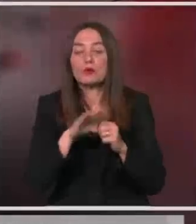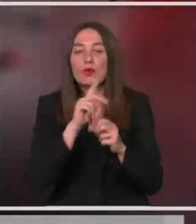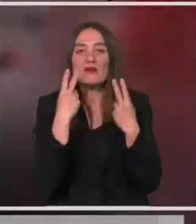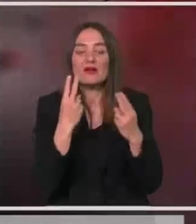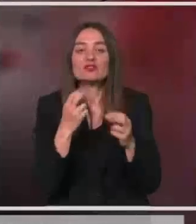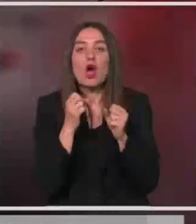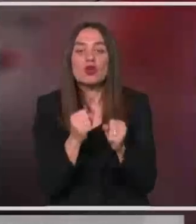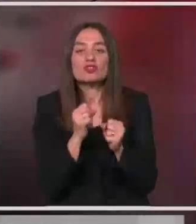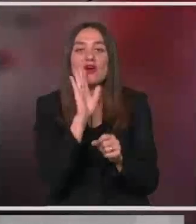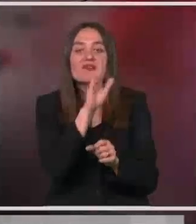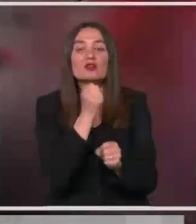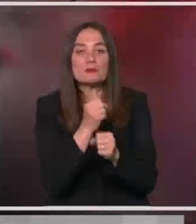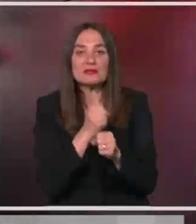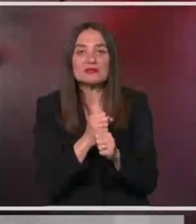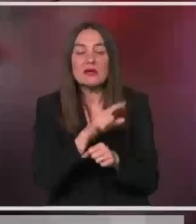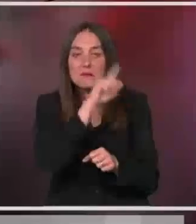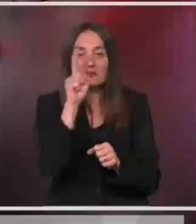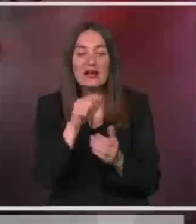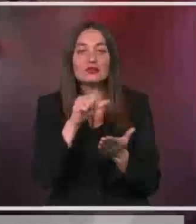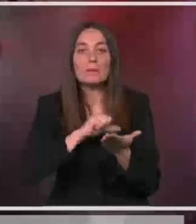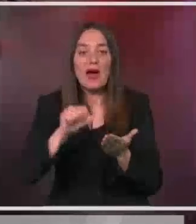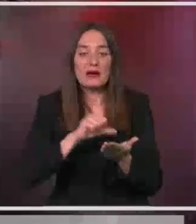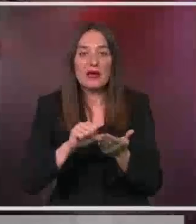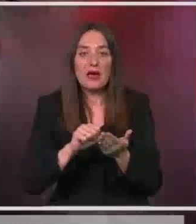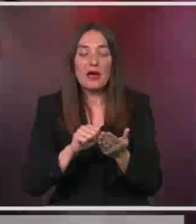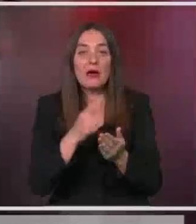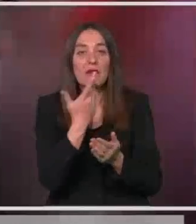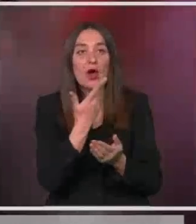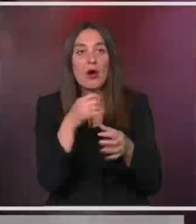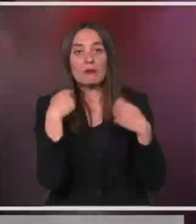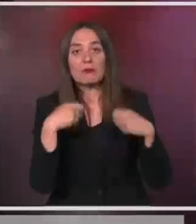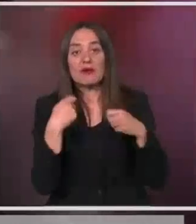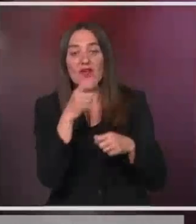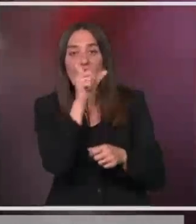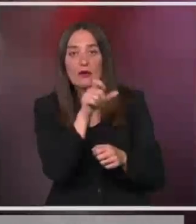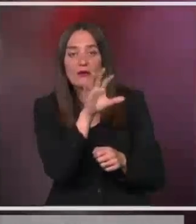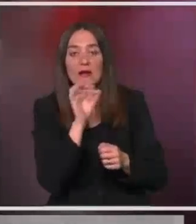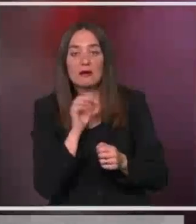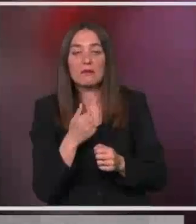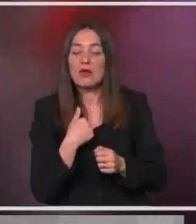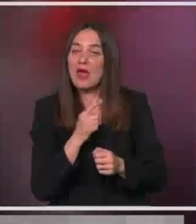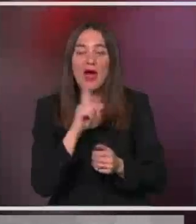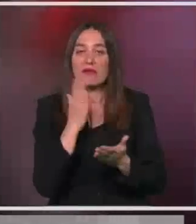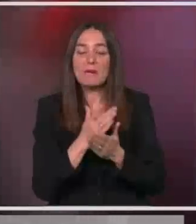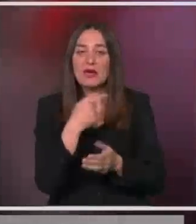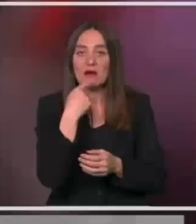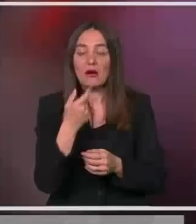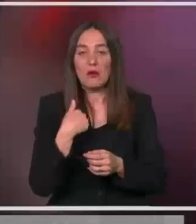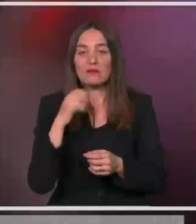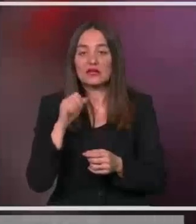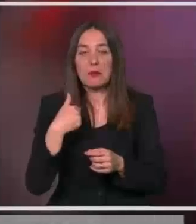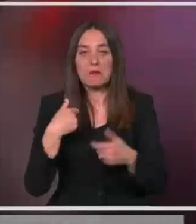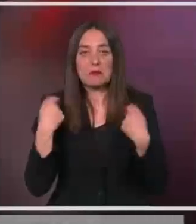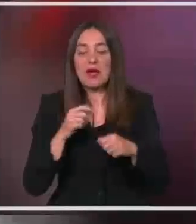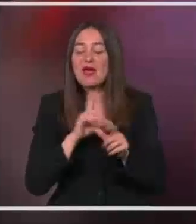da održite vaš biznis? Dakle, da li su banke privilegovane? To je moje pitanje. Ne bih rekao da smo privilegovani